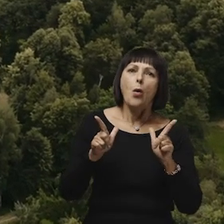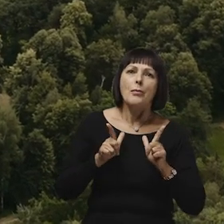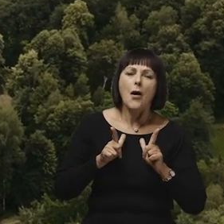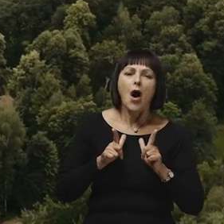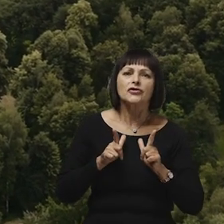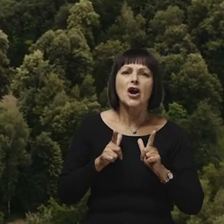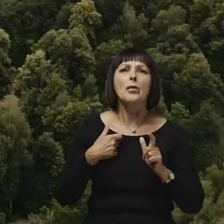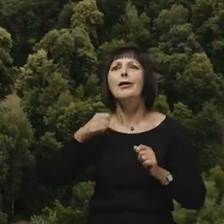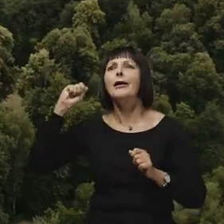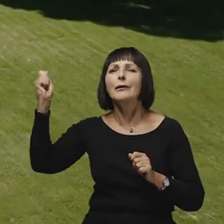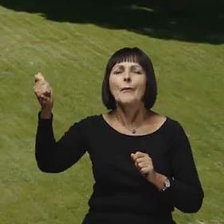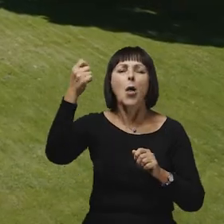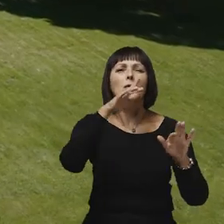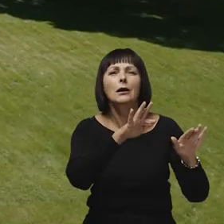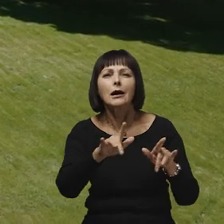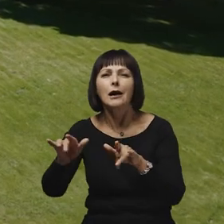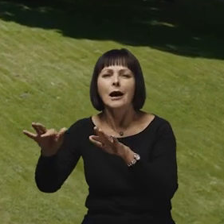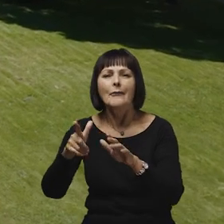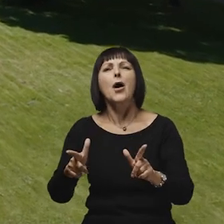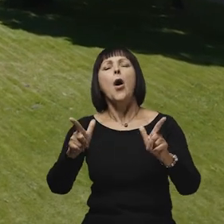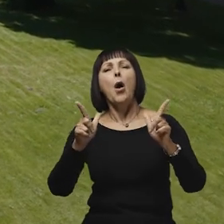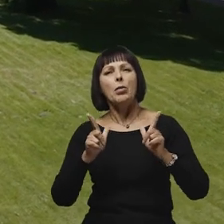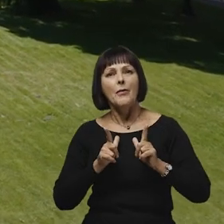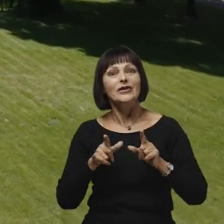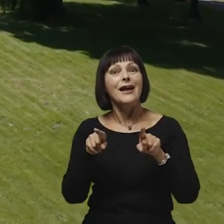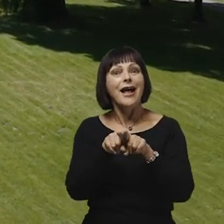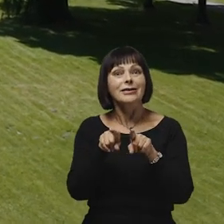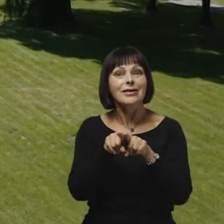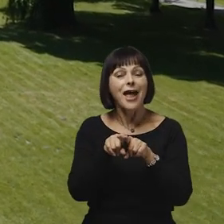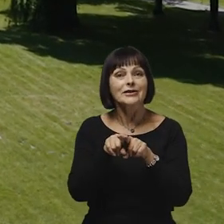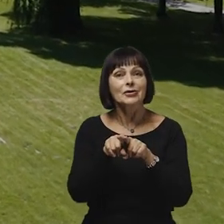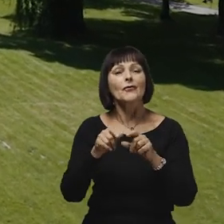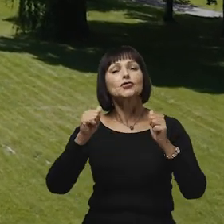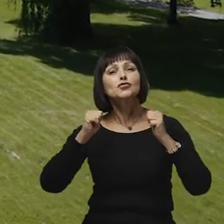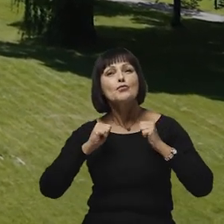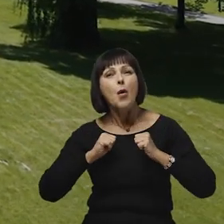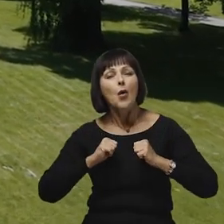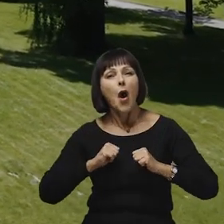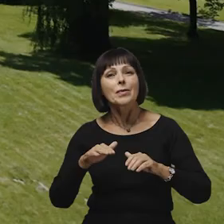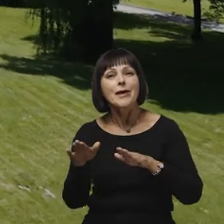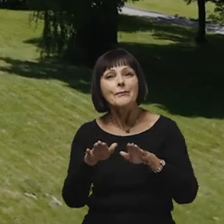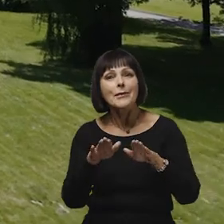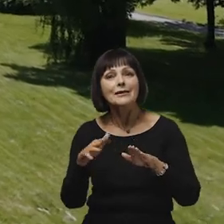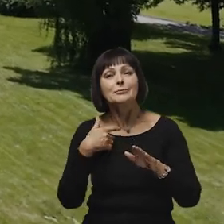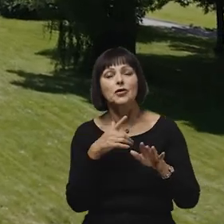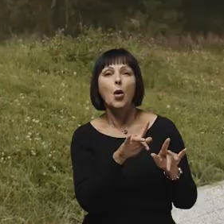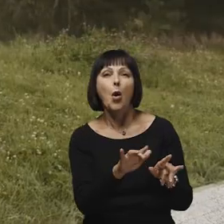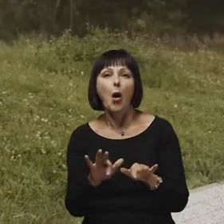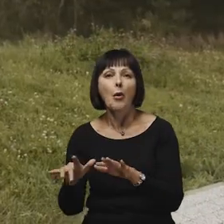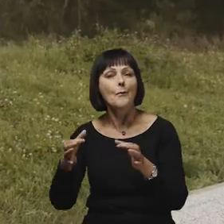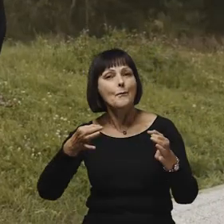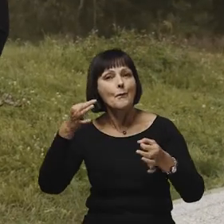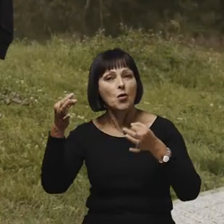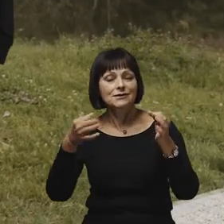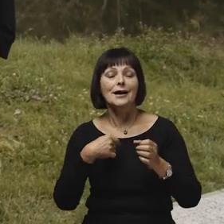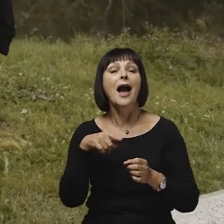po wielomiesięcznych, wyczerpujących podróżach koncertowych, a także o spokojnej przystani, w której mógłby komponować.